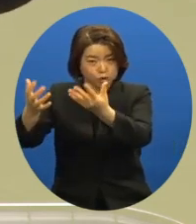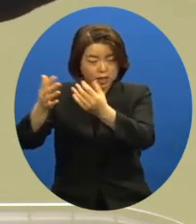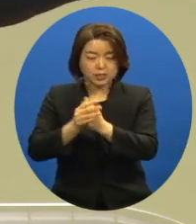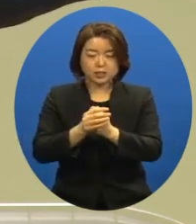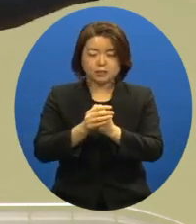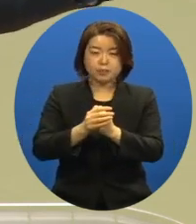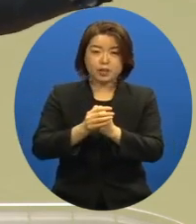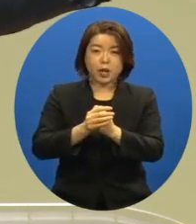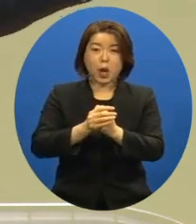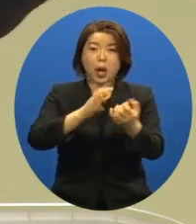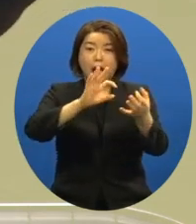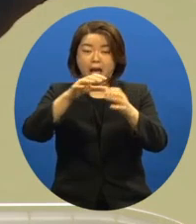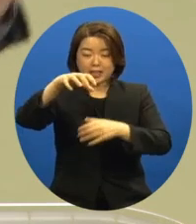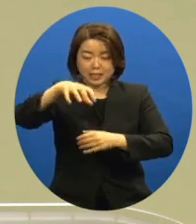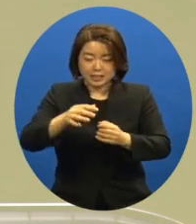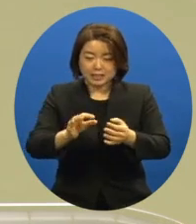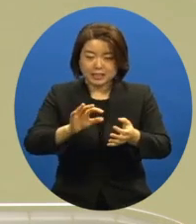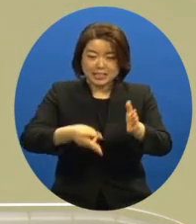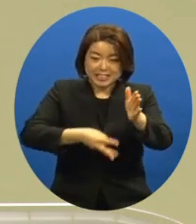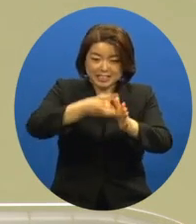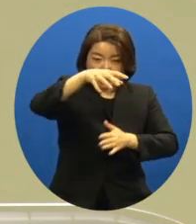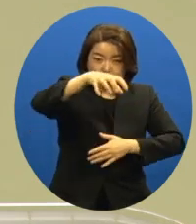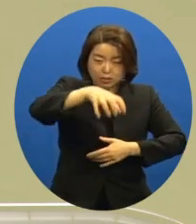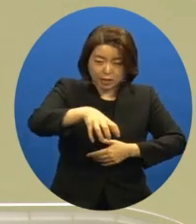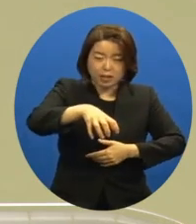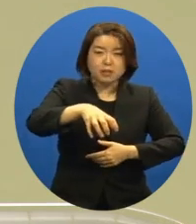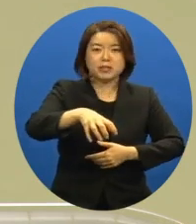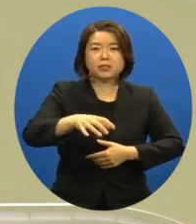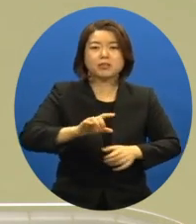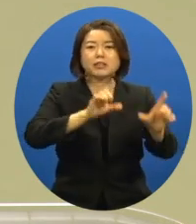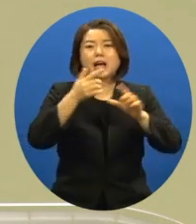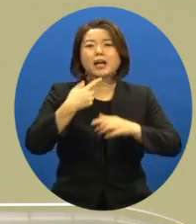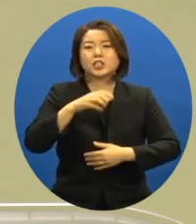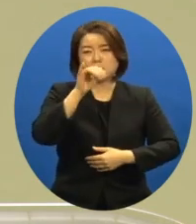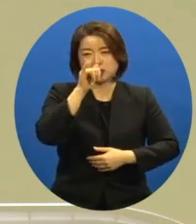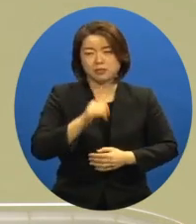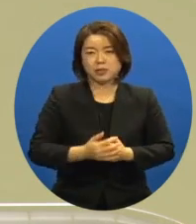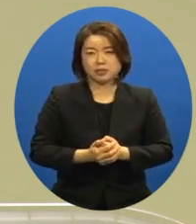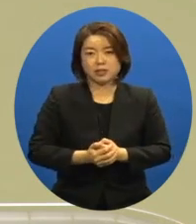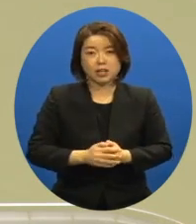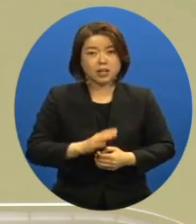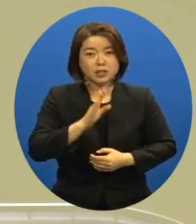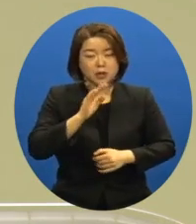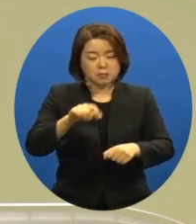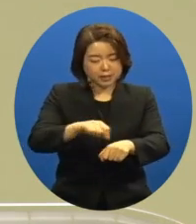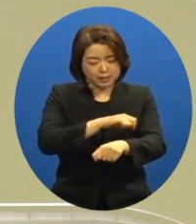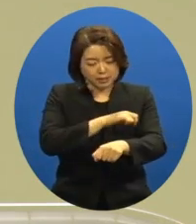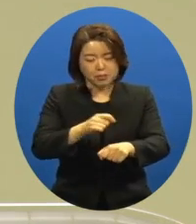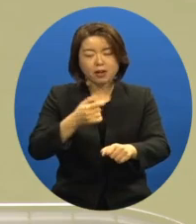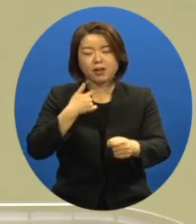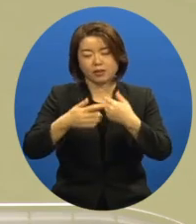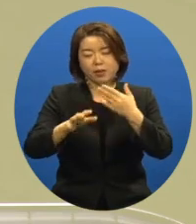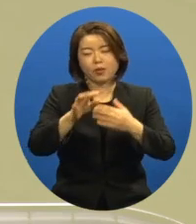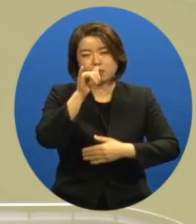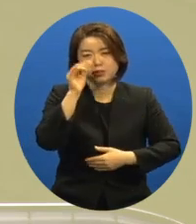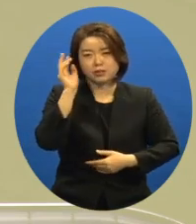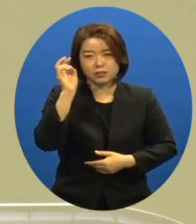예루살렘 성지에서 거기서 지낸 적이 있습니다. 참 특별한 경험이었습니다.